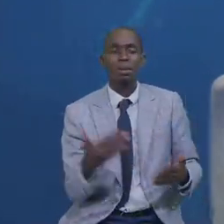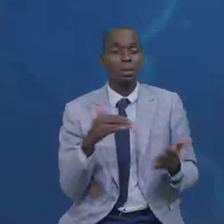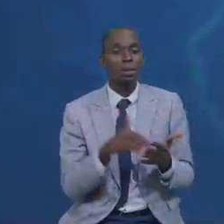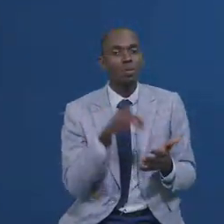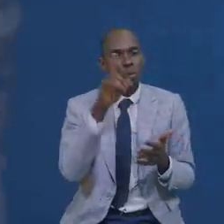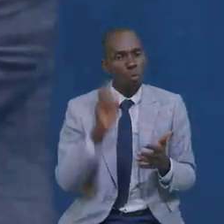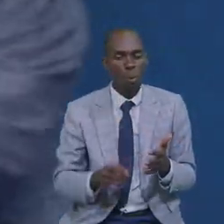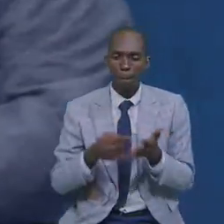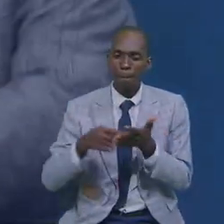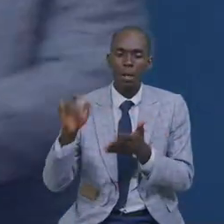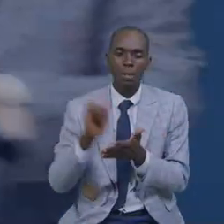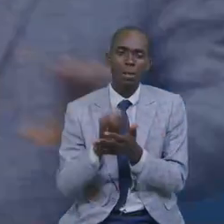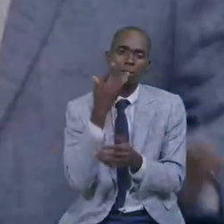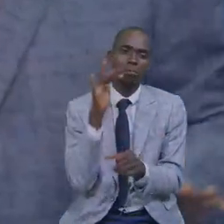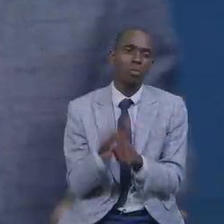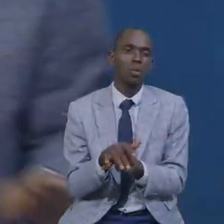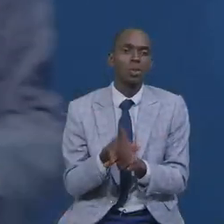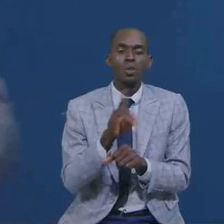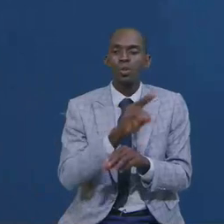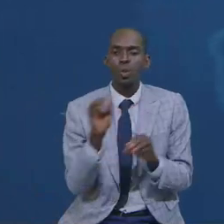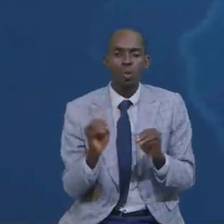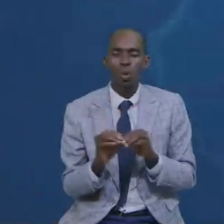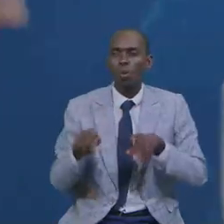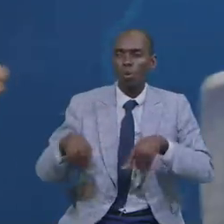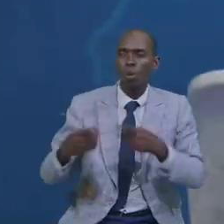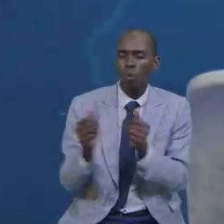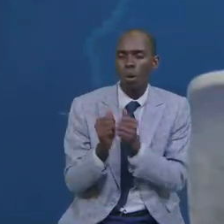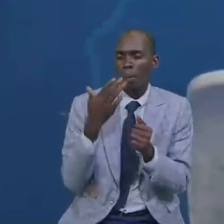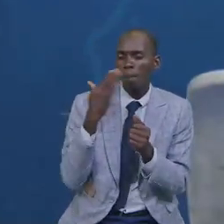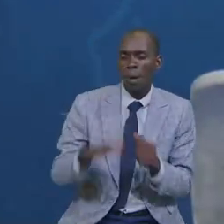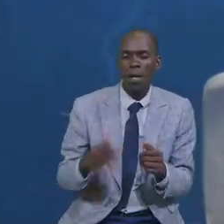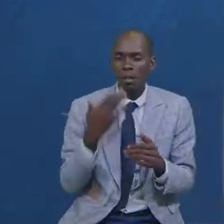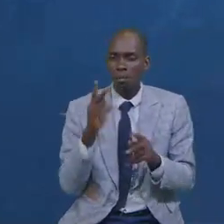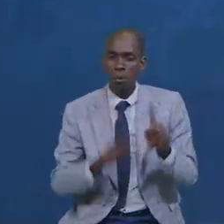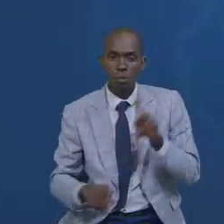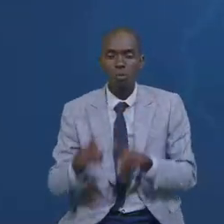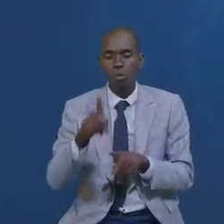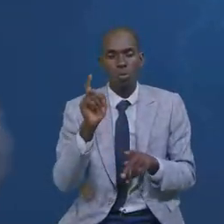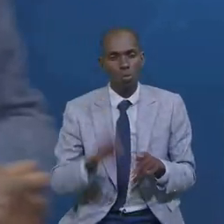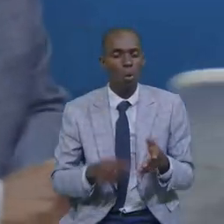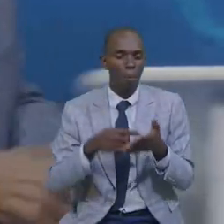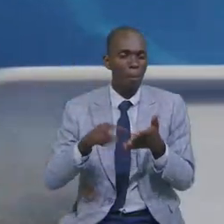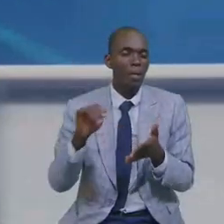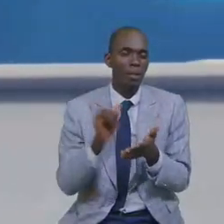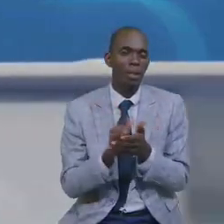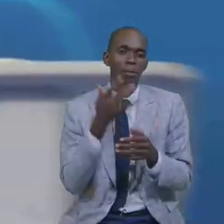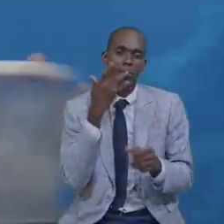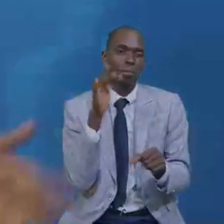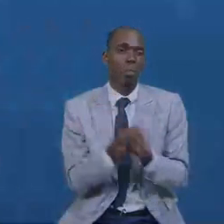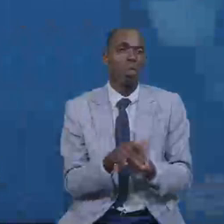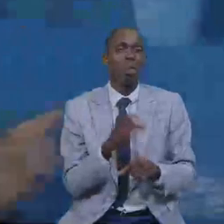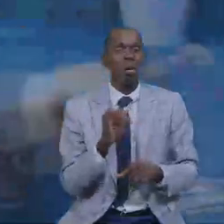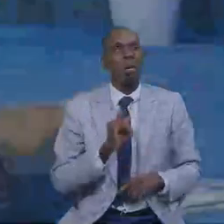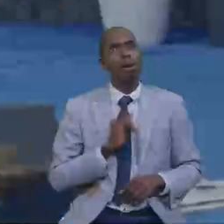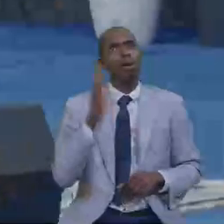dois accomplir tes vœux je ne vais plus marcher avec les gangs ça c'est ton vœu tu dois accomplir cheveux